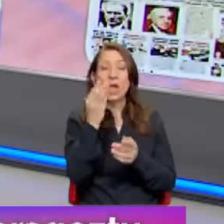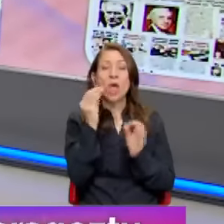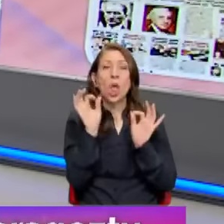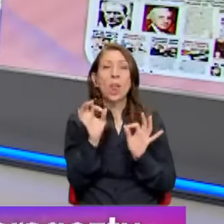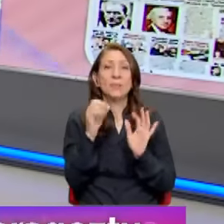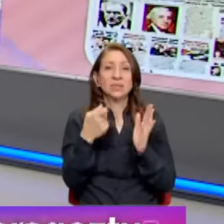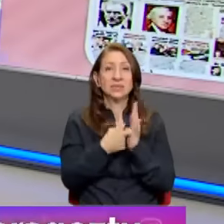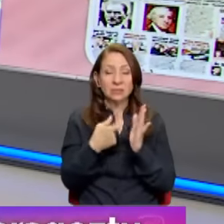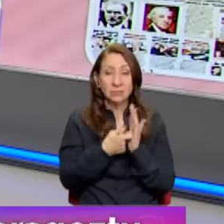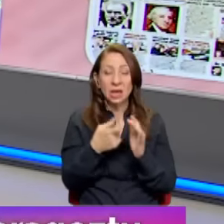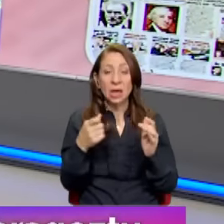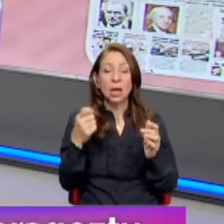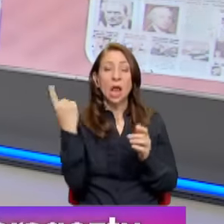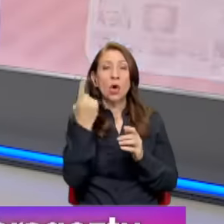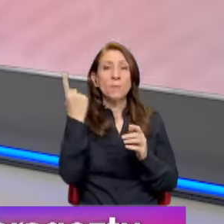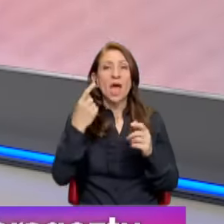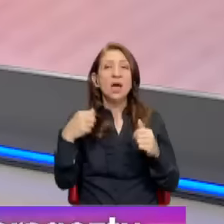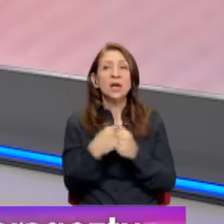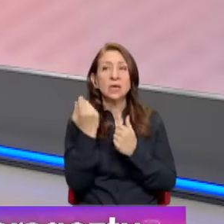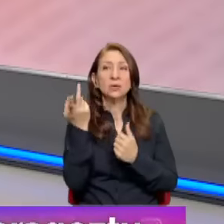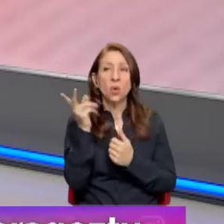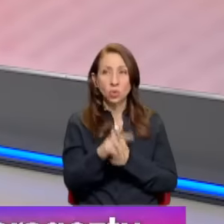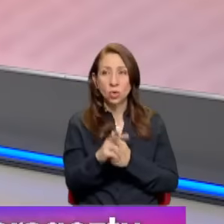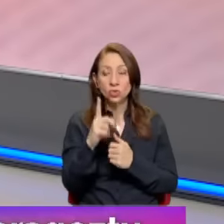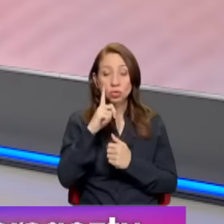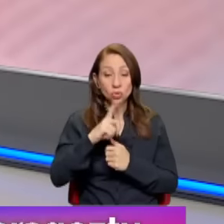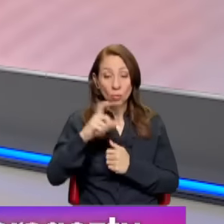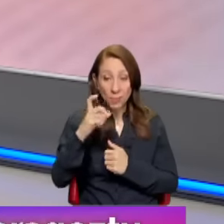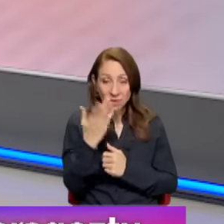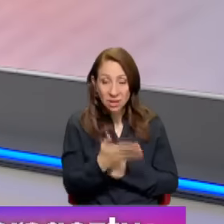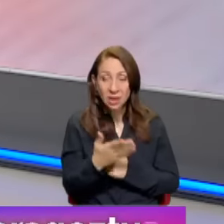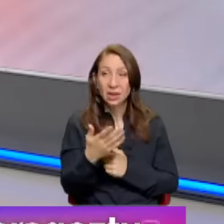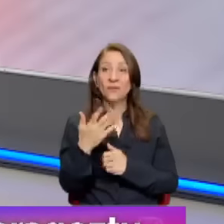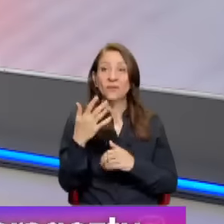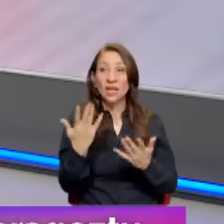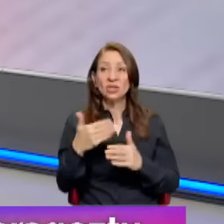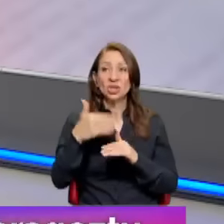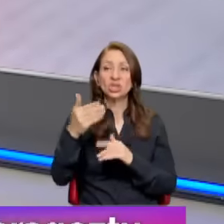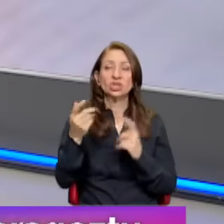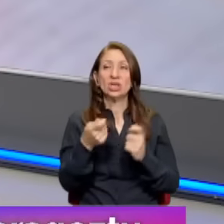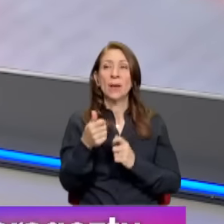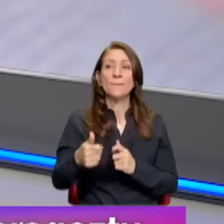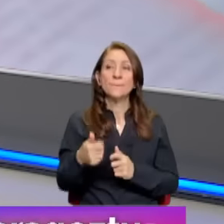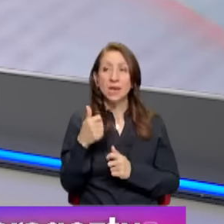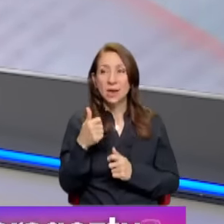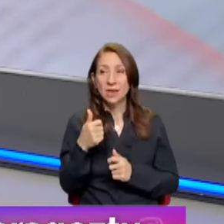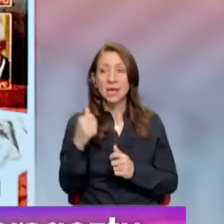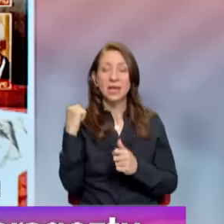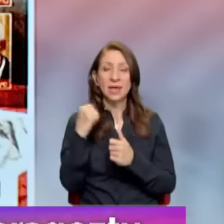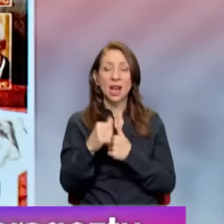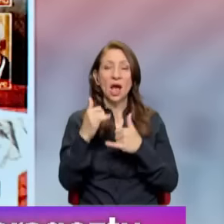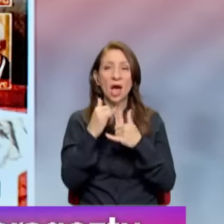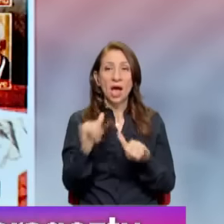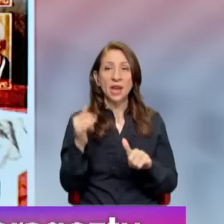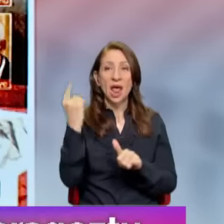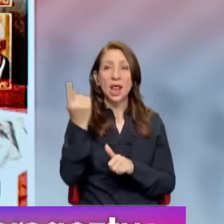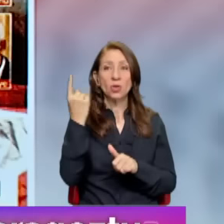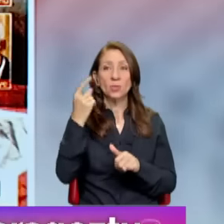ismi kaz da hayatını kaybetti Cumhurbaşkanı reisi ve Dışişleri Bakanı yine aynı